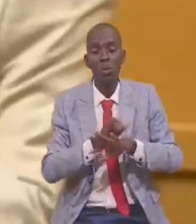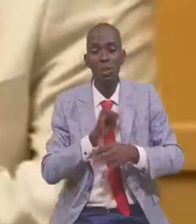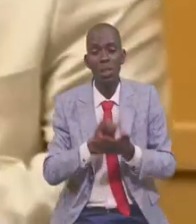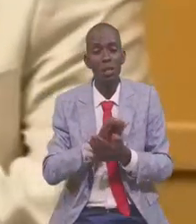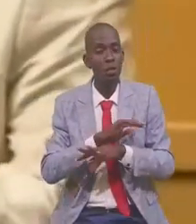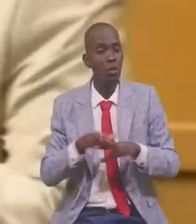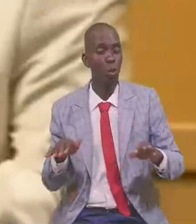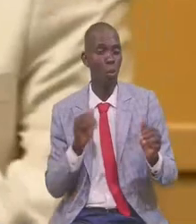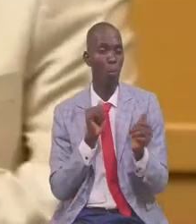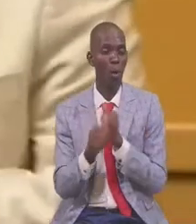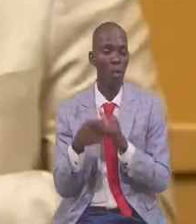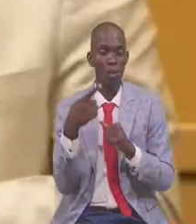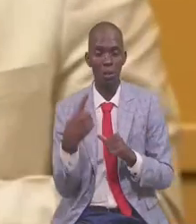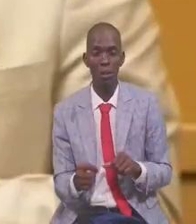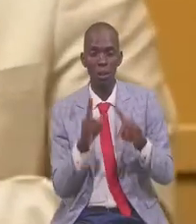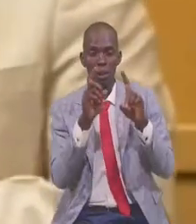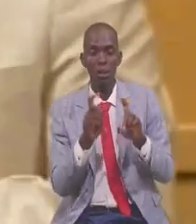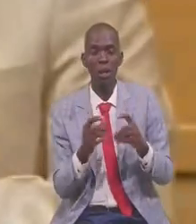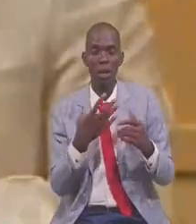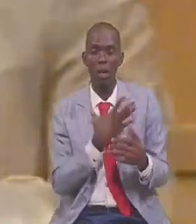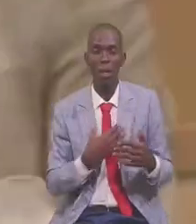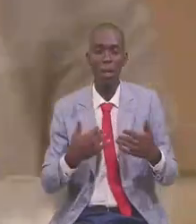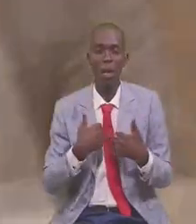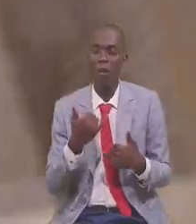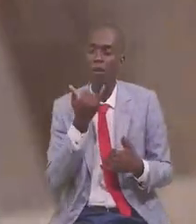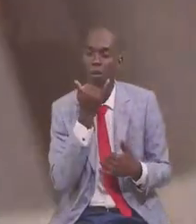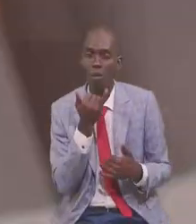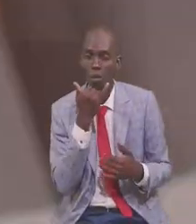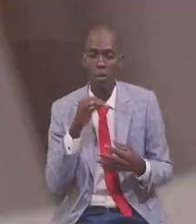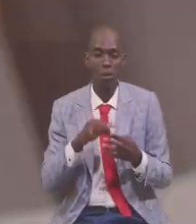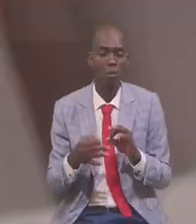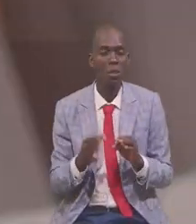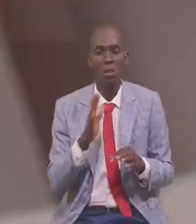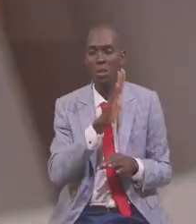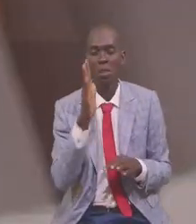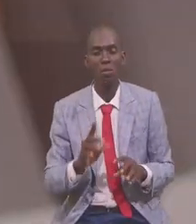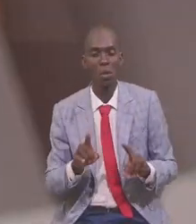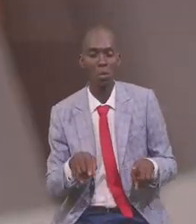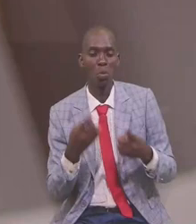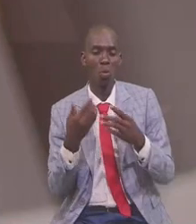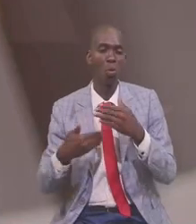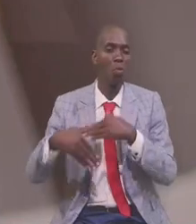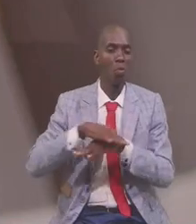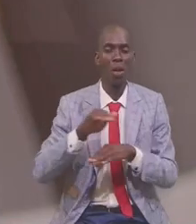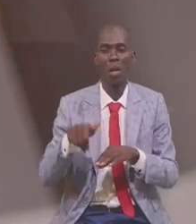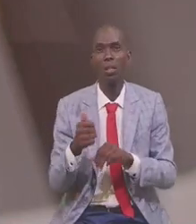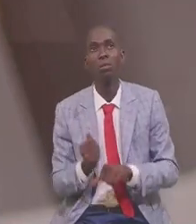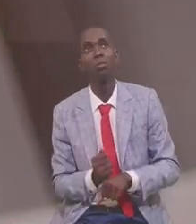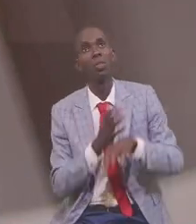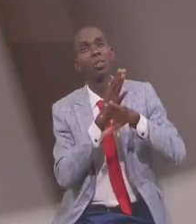une mauvaise interprétation, ils ne traversent jamais, ils ne gravissent jamais une montagne, ils ne